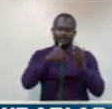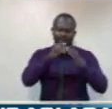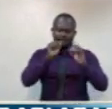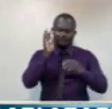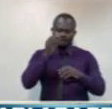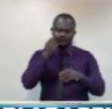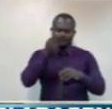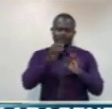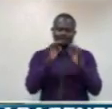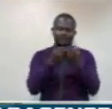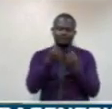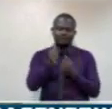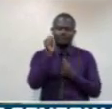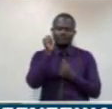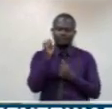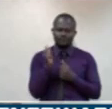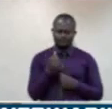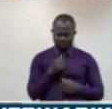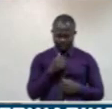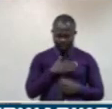kuzabona imiryango yabo kubana mbona